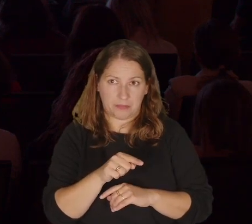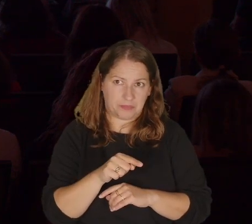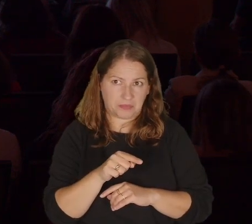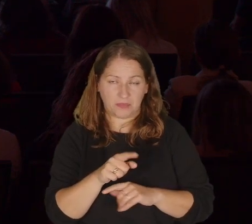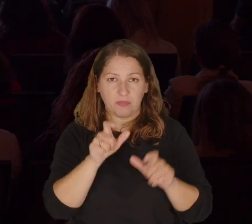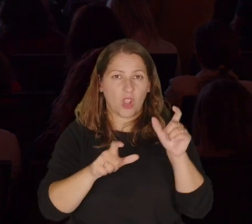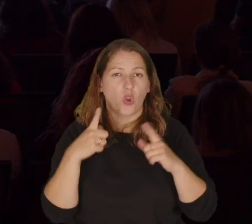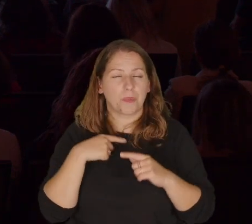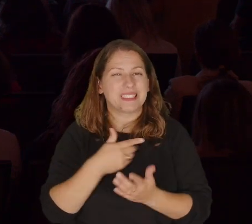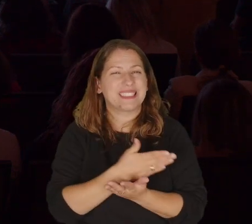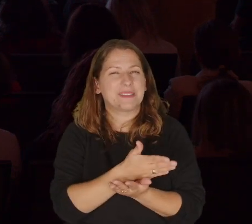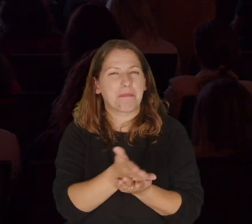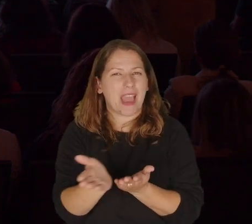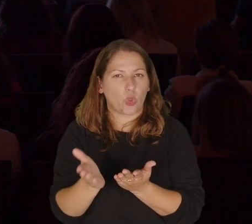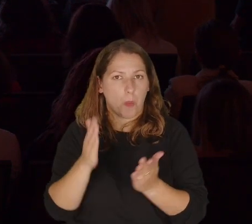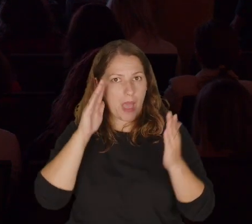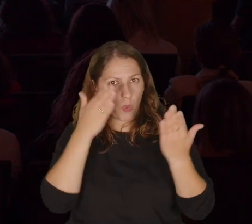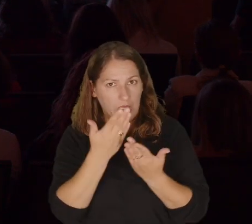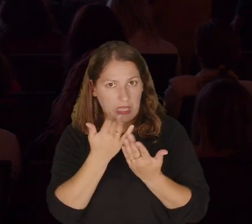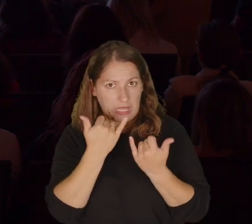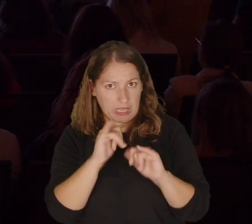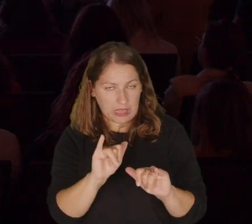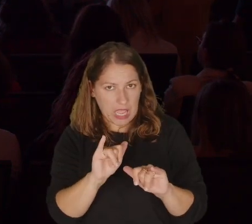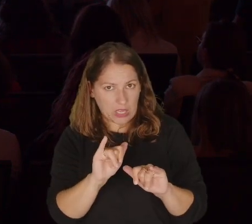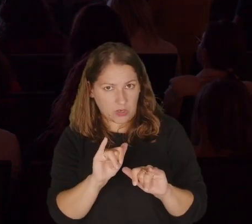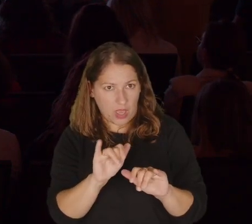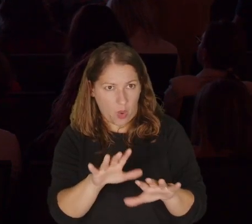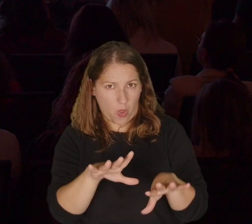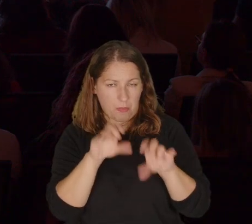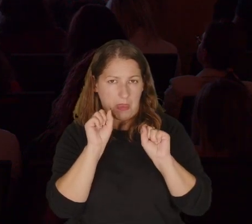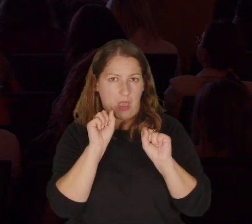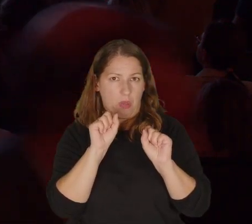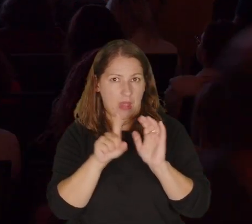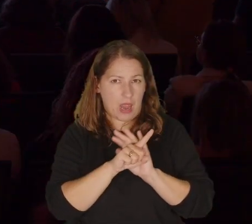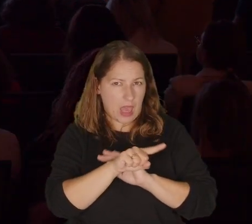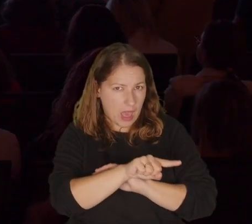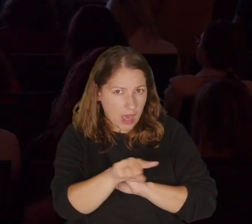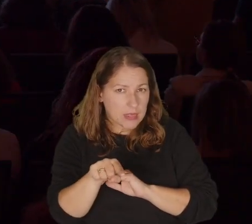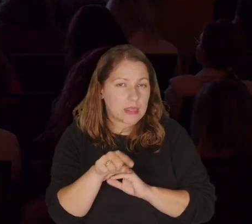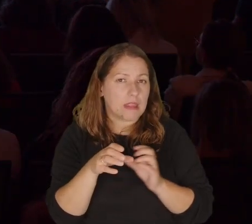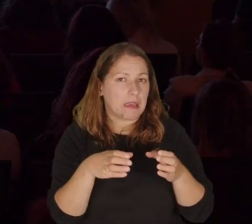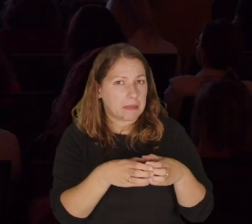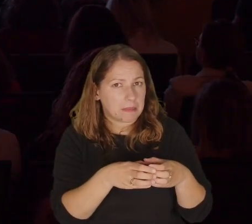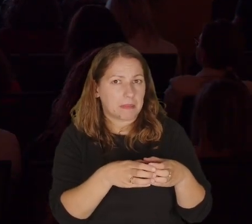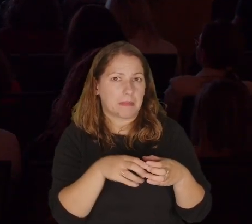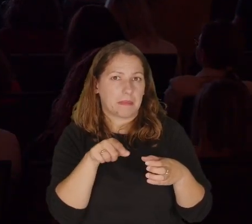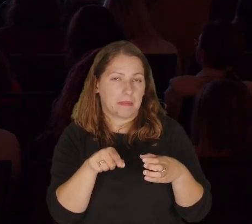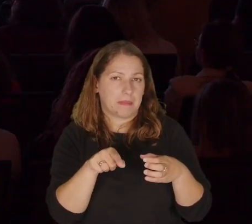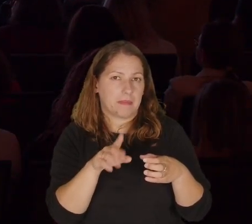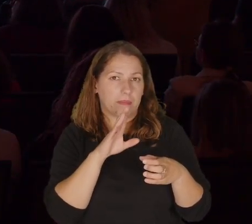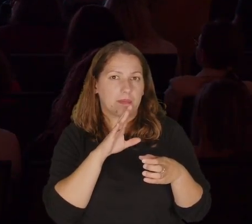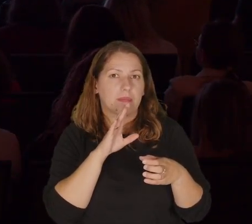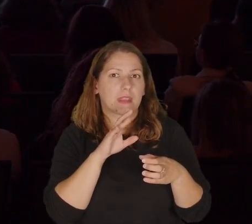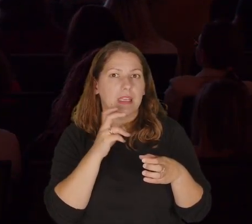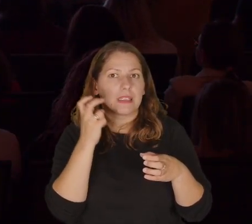Czy osoby w spektrum autyzmu inaczej to wszystko odbierają i dla nich właśnie takie